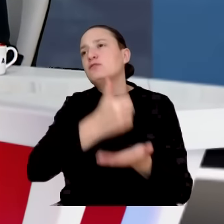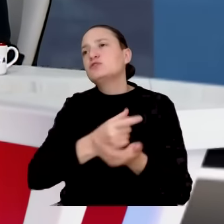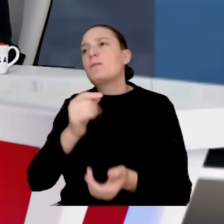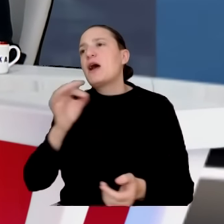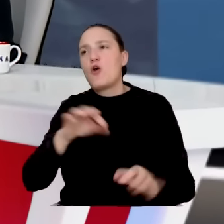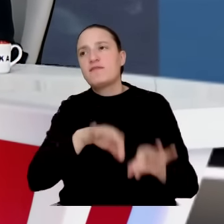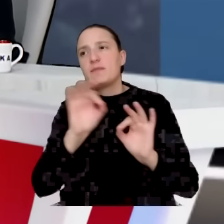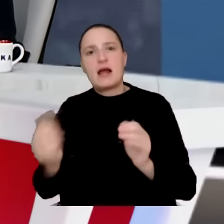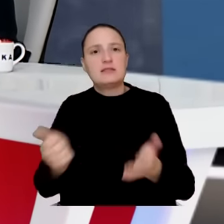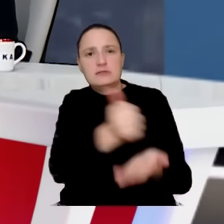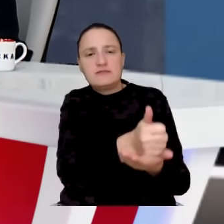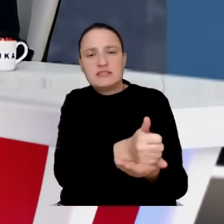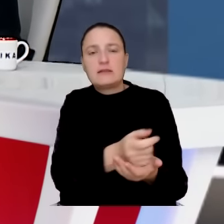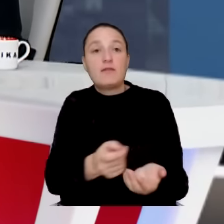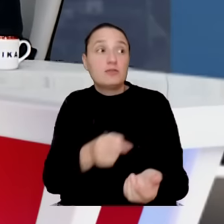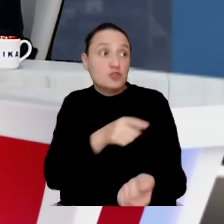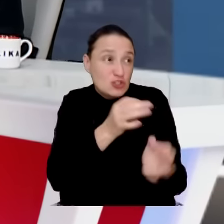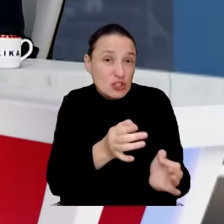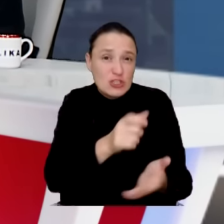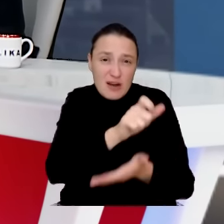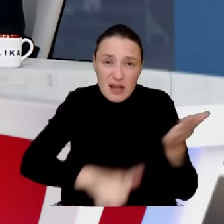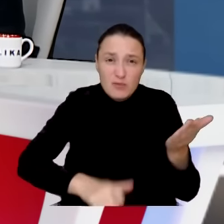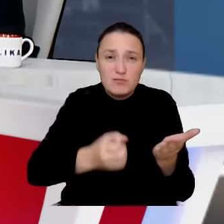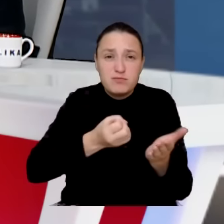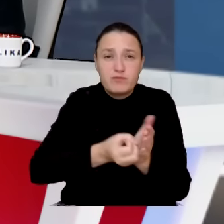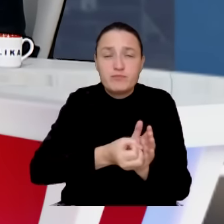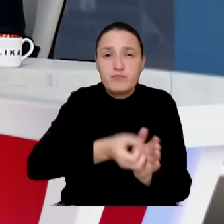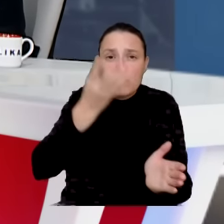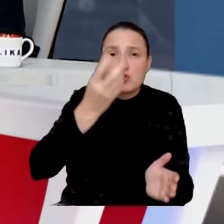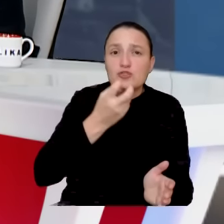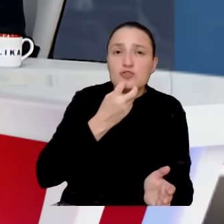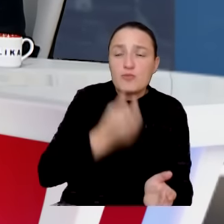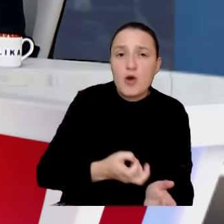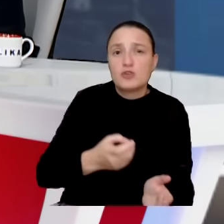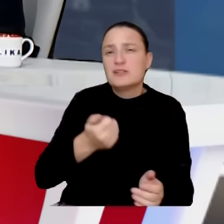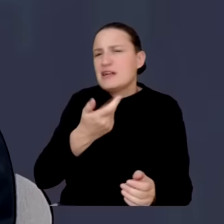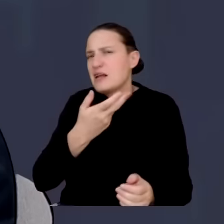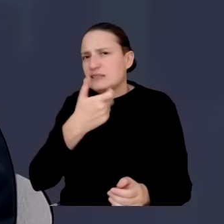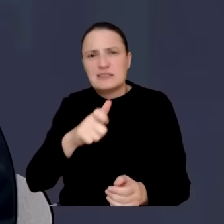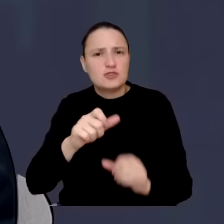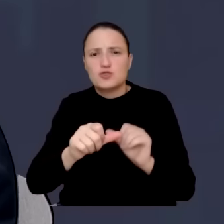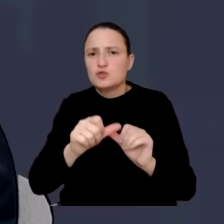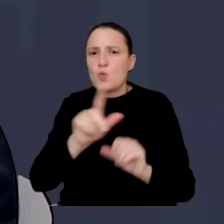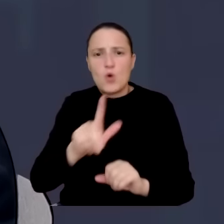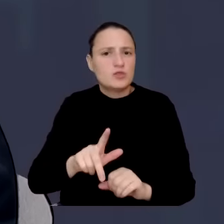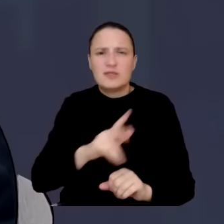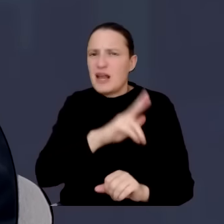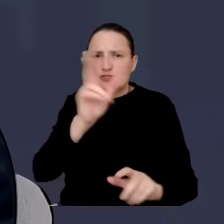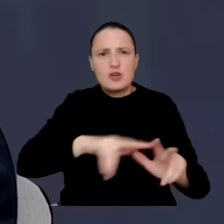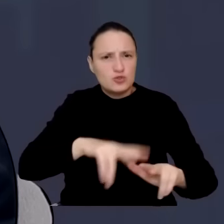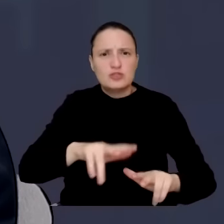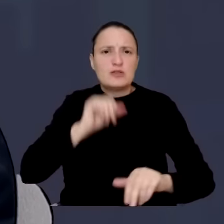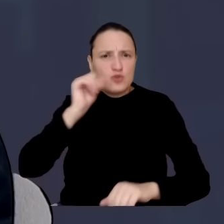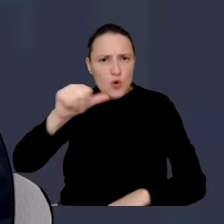która dzisiaj podnosi ludziom rachunki za prąd o kilkaset zł co najmniej rocznie co najmniej na każdą rodzinę